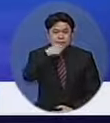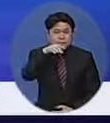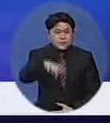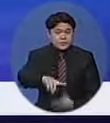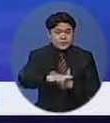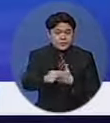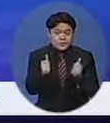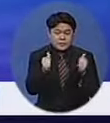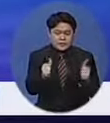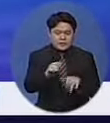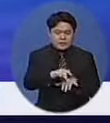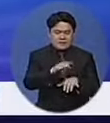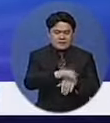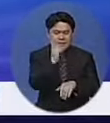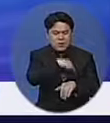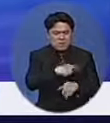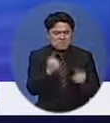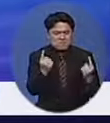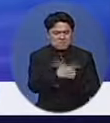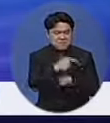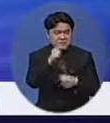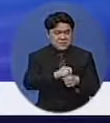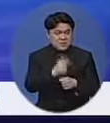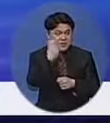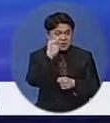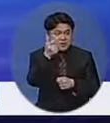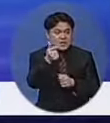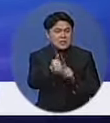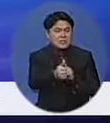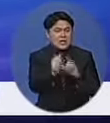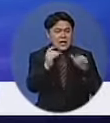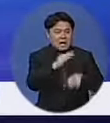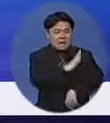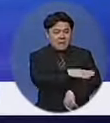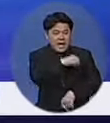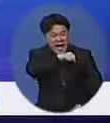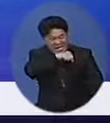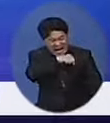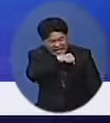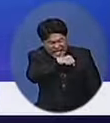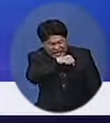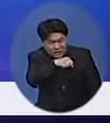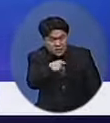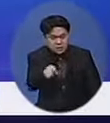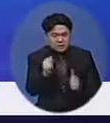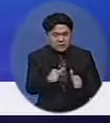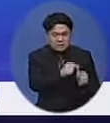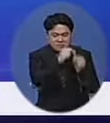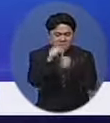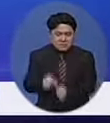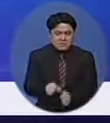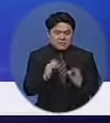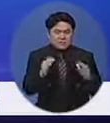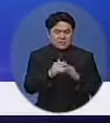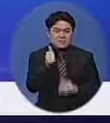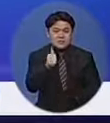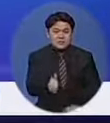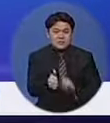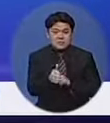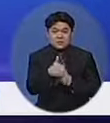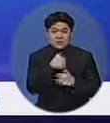수원지방법원은 버릇을 고치겠다며 26개월 된 남자아이의 팔을 수차례 깨물어 재판에 넘겨진 어린이집